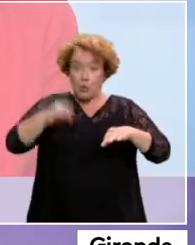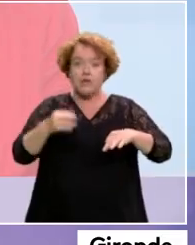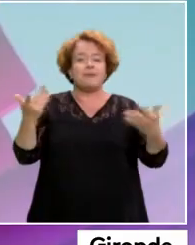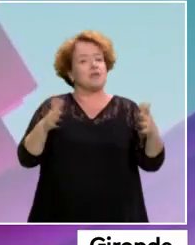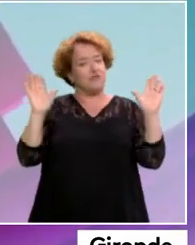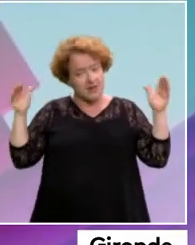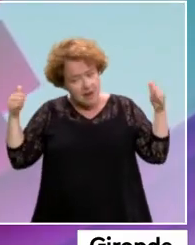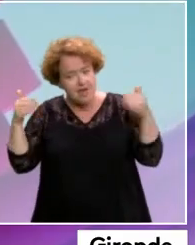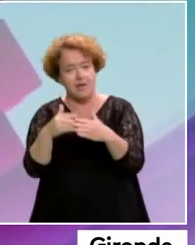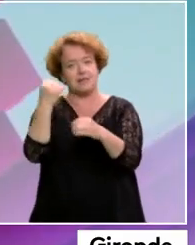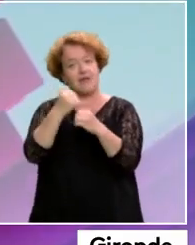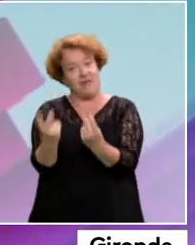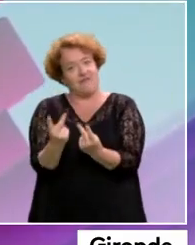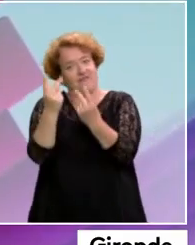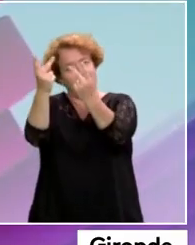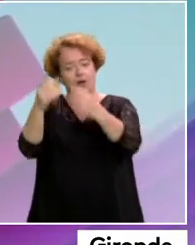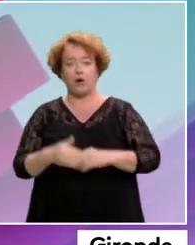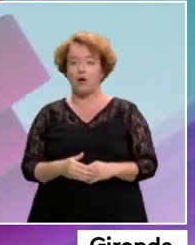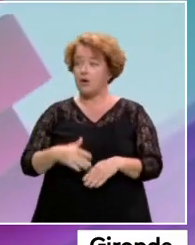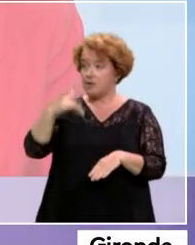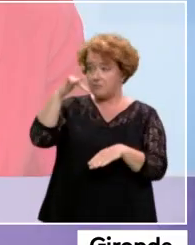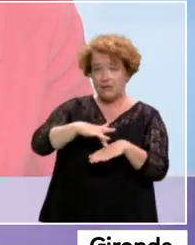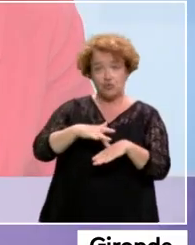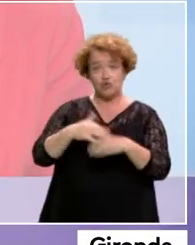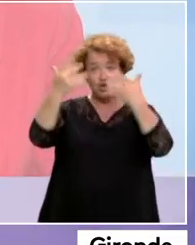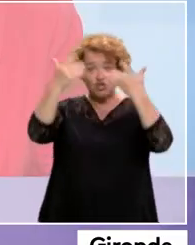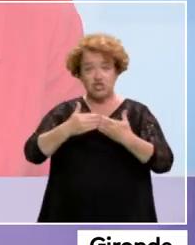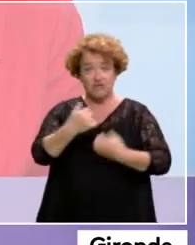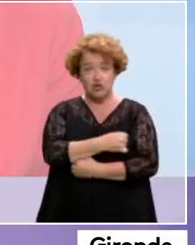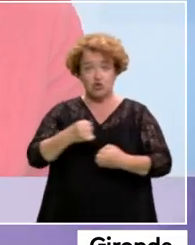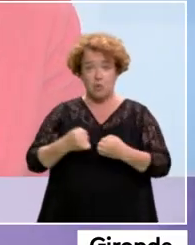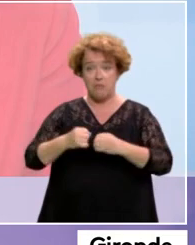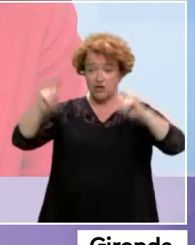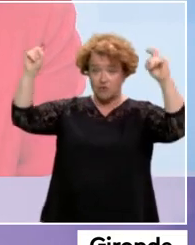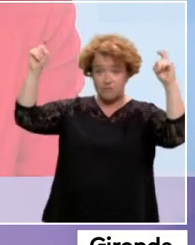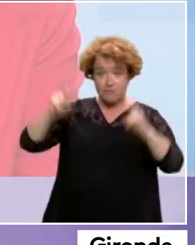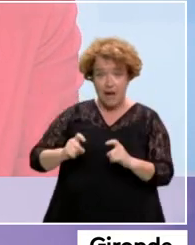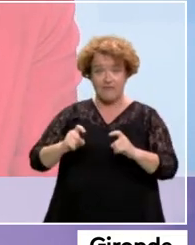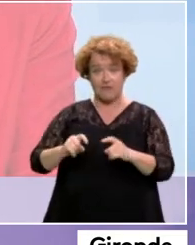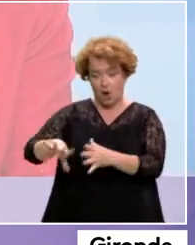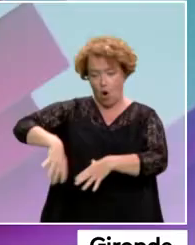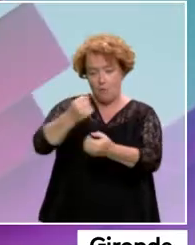cette émission énormément le chômage et en créant beaucoup d'emplois lors de cinq jours